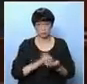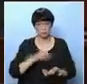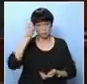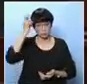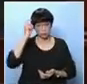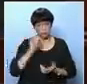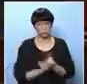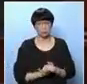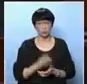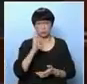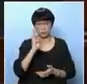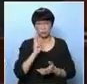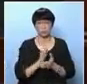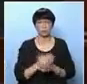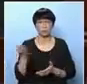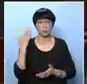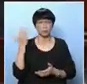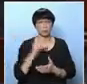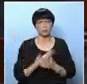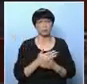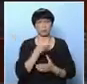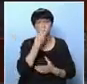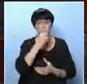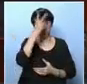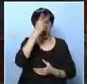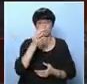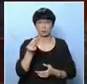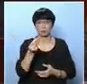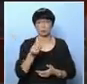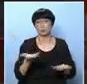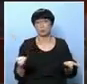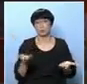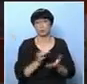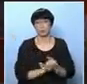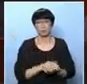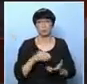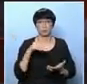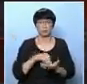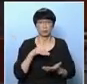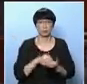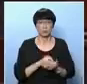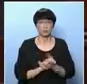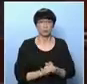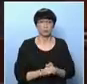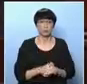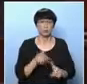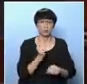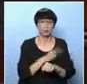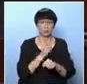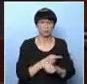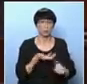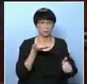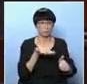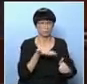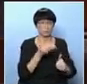B。以前用 letter B 嘅概念，因為香港政府冇水，唯有簽白條紙，我爭住你地先啦，嗱，